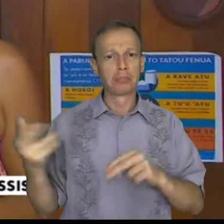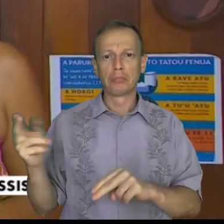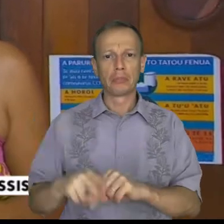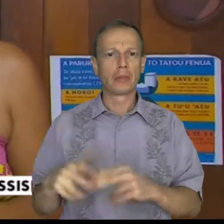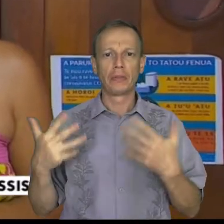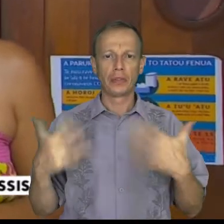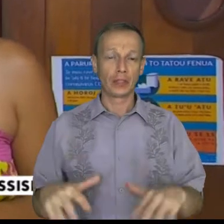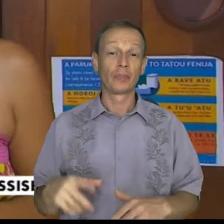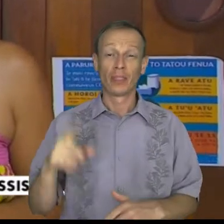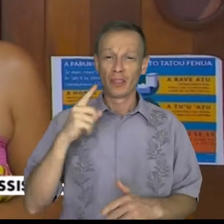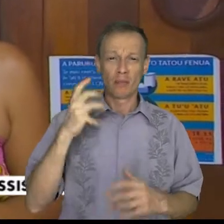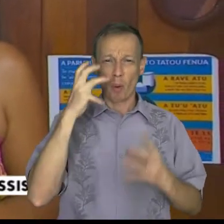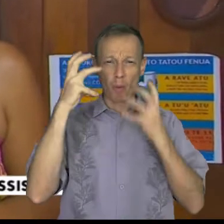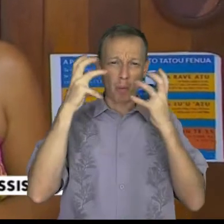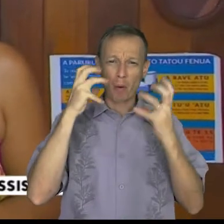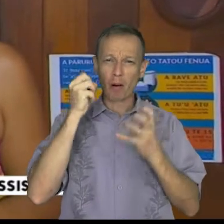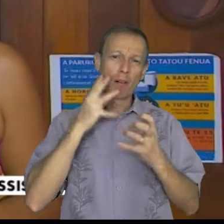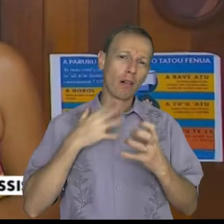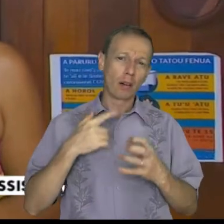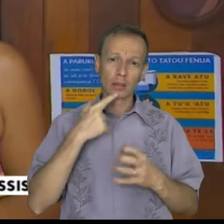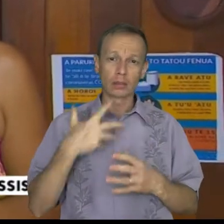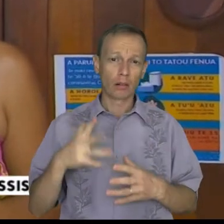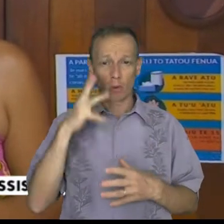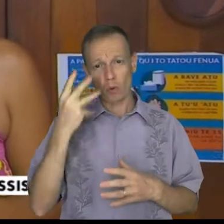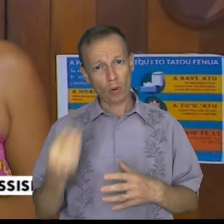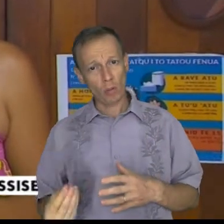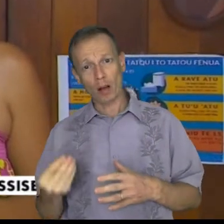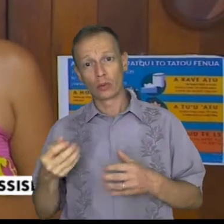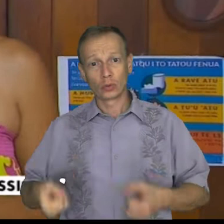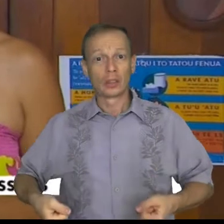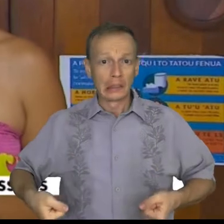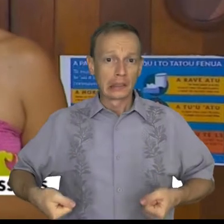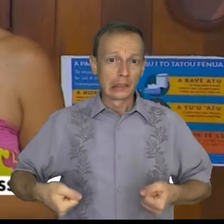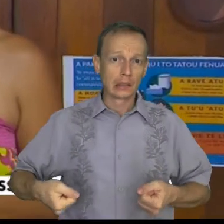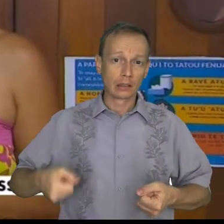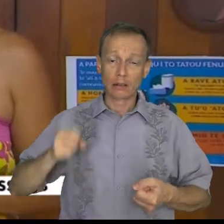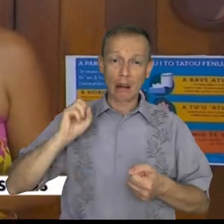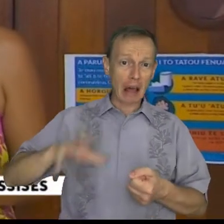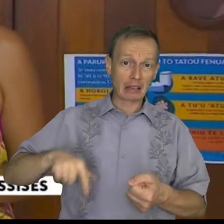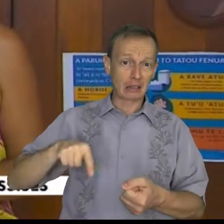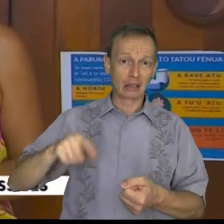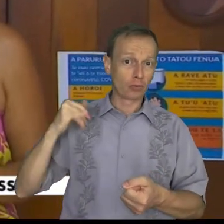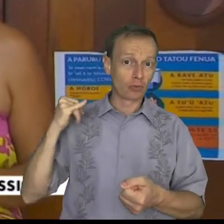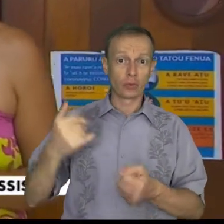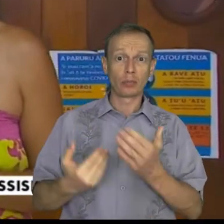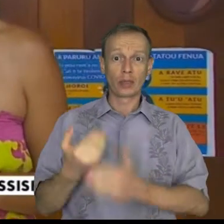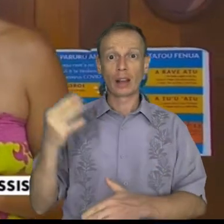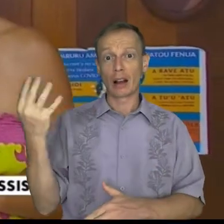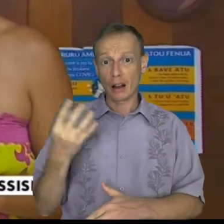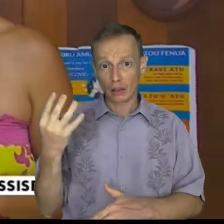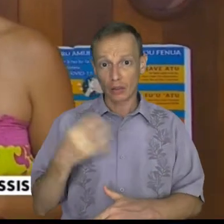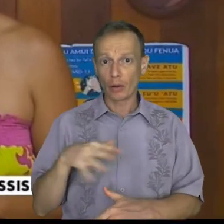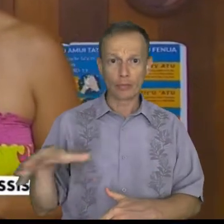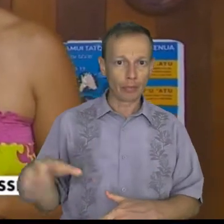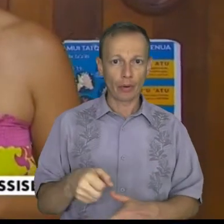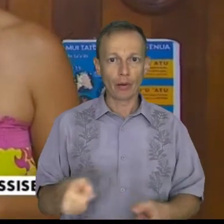puis sur les flancs. Il a tout utilisé pour la tuer. C'est donc le visage défiguré, ensanglanté et dans le coma qu'elle gisera dans la brouette dans laquelle